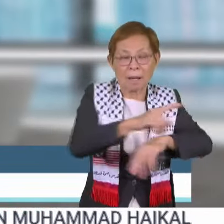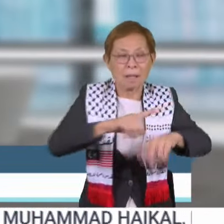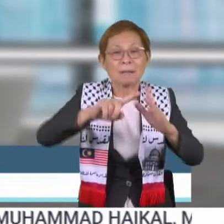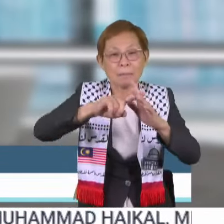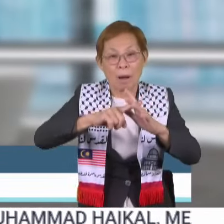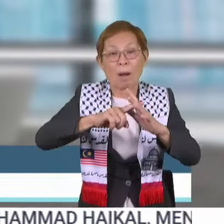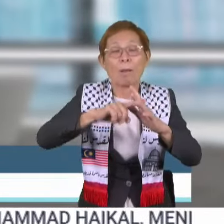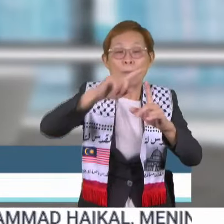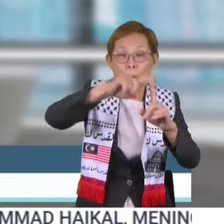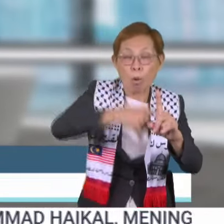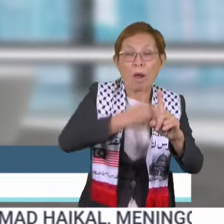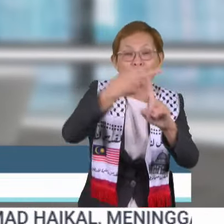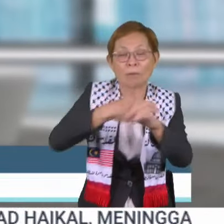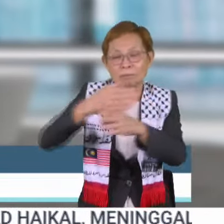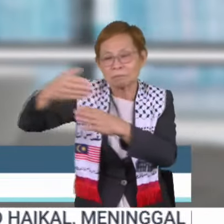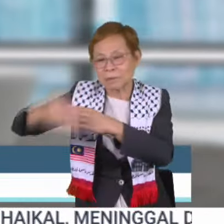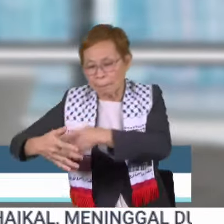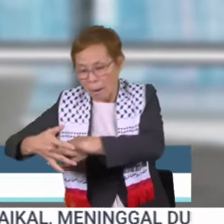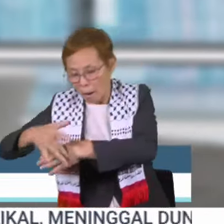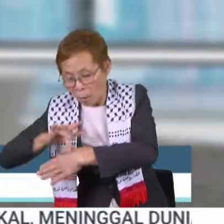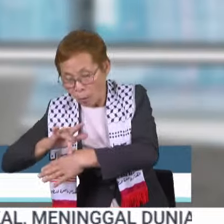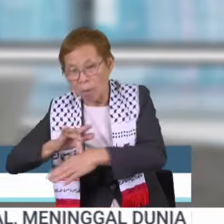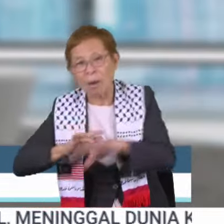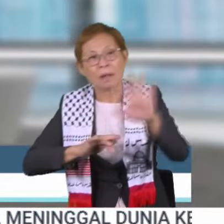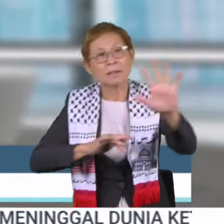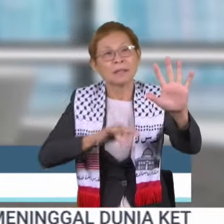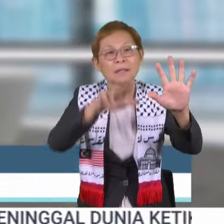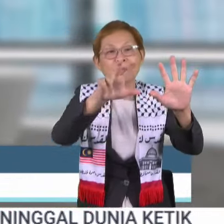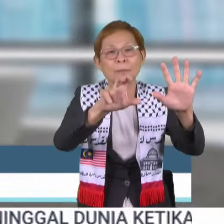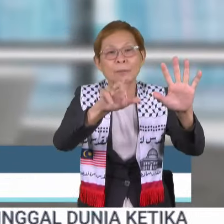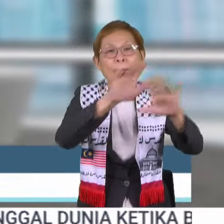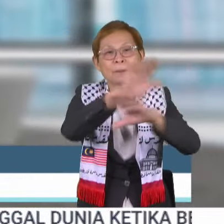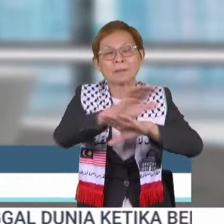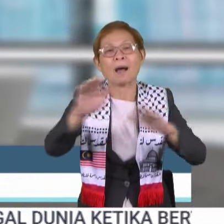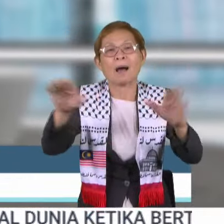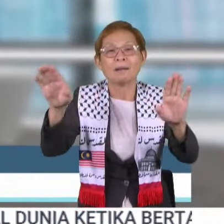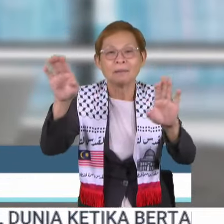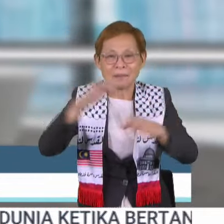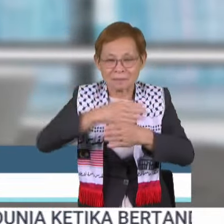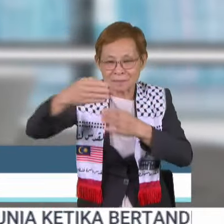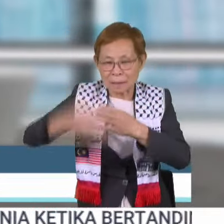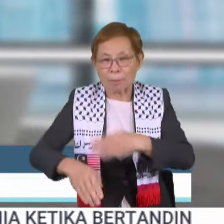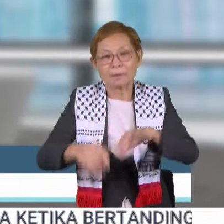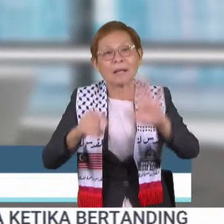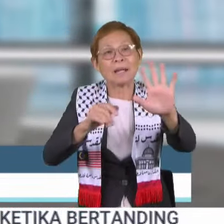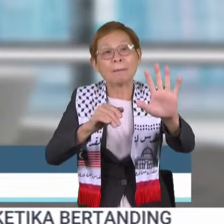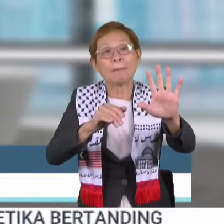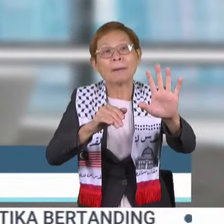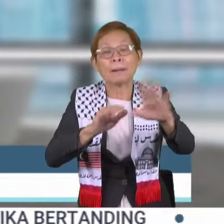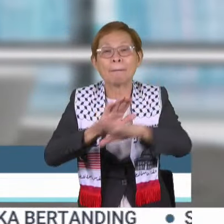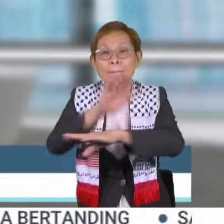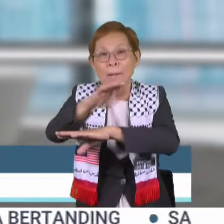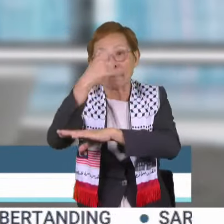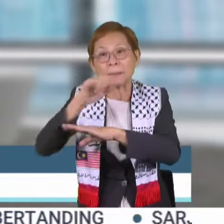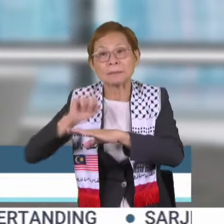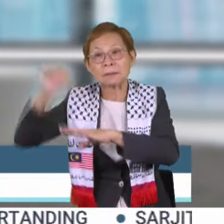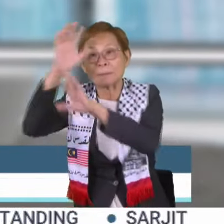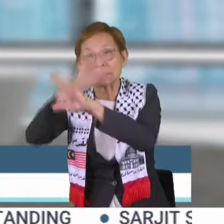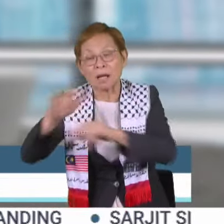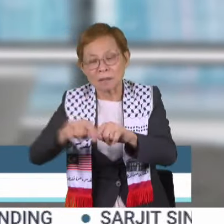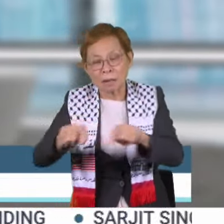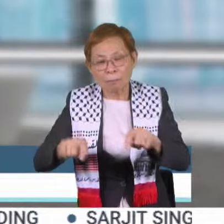bulan Ramadan akan ditamatkan lebih awal iaitu pada pukul 530 petang manakala 5 petang bagi Sabah Sarawak dan